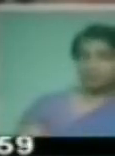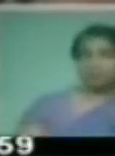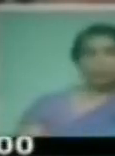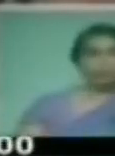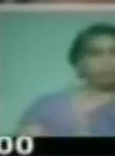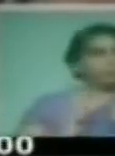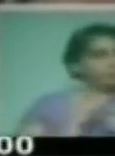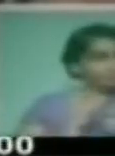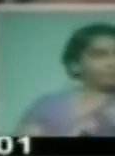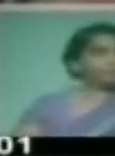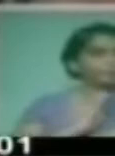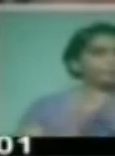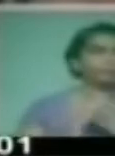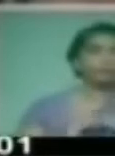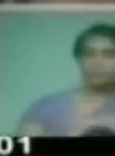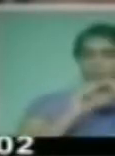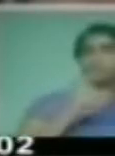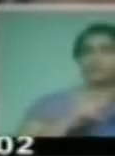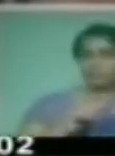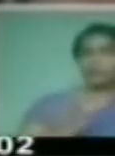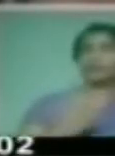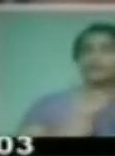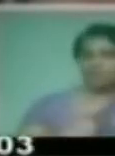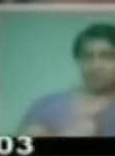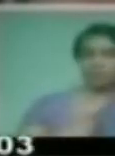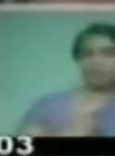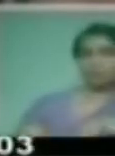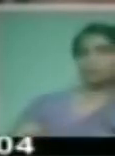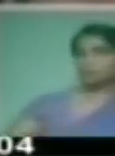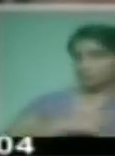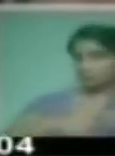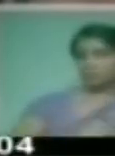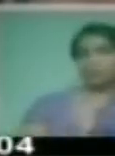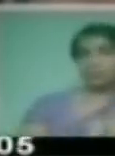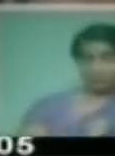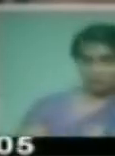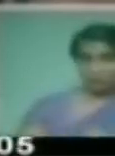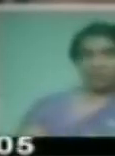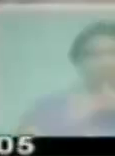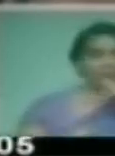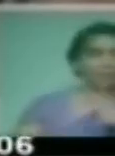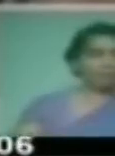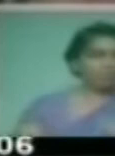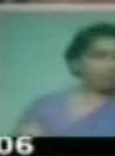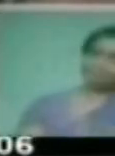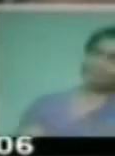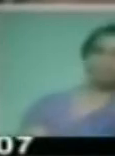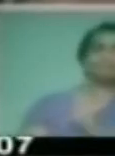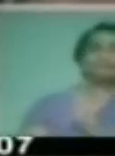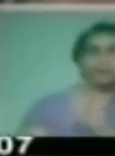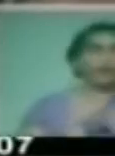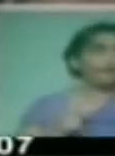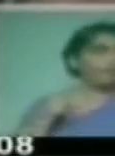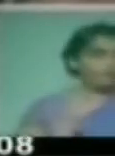பெருமளவு எரிபொருளை கொள்வனவு செய்யக்கூடும். இதனால் எரிபொருளுக்கு ஏற்படும் கேள்வி காரணமாக அதன் விலை அதிகரிக்கலாம். குறித்த நிலை இலங்கை உள்ளிட்ட